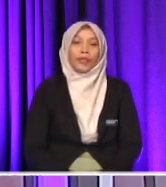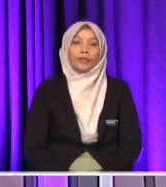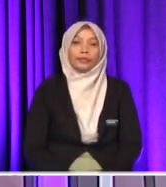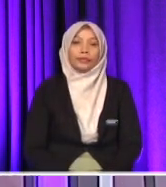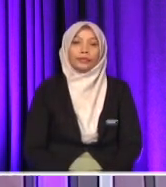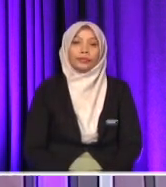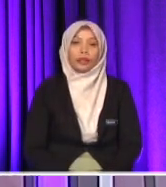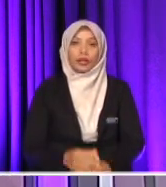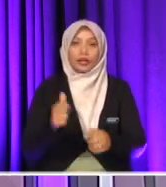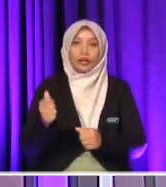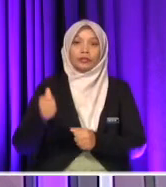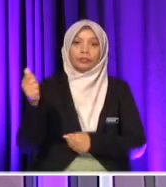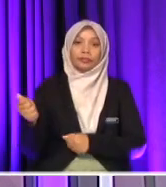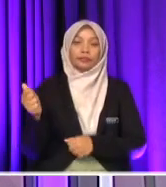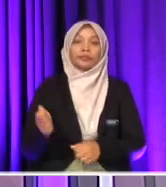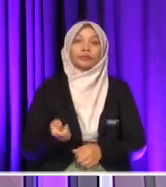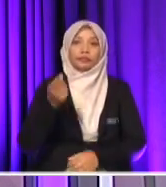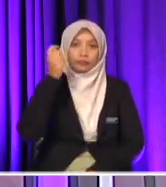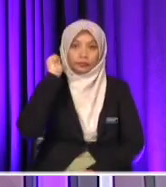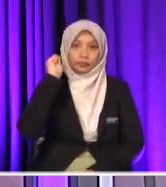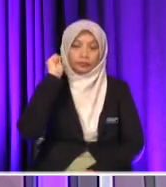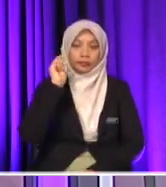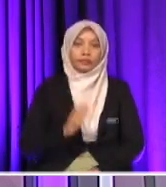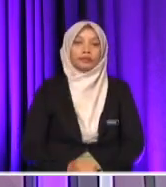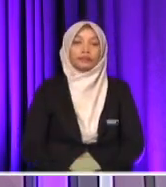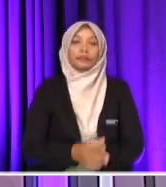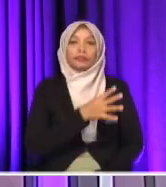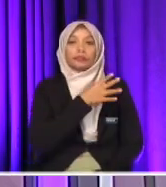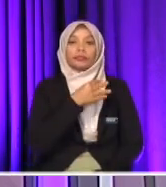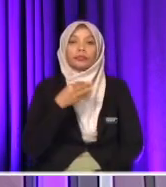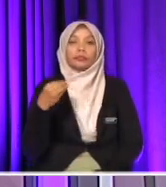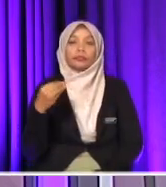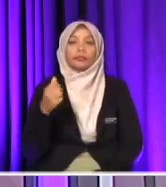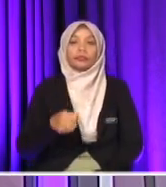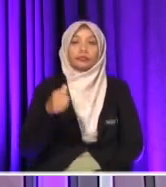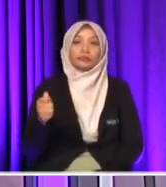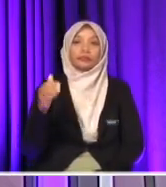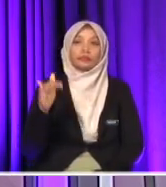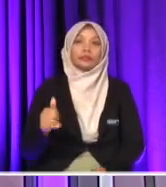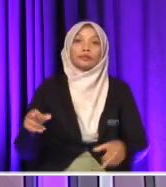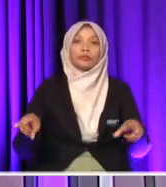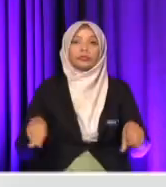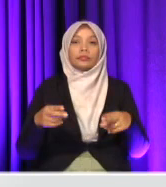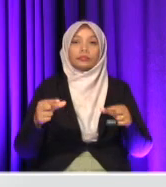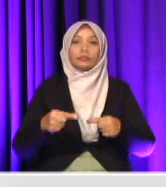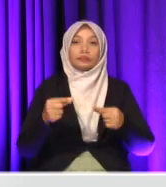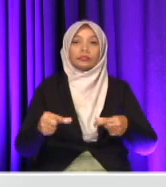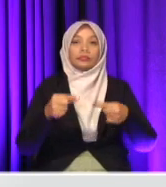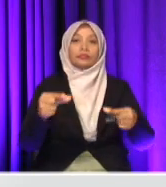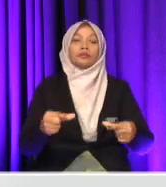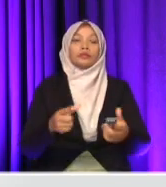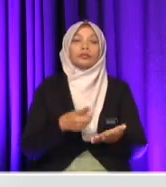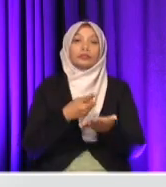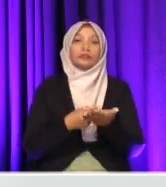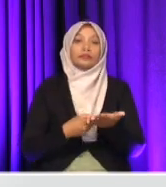nama alat tadi. Okey, ini nama alat oscilloscope dan alat yang menghasilkan gelombang ni apa dia? Namakan alat